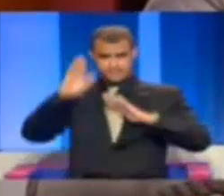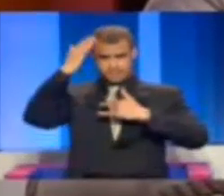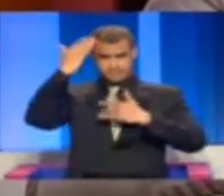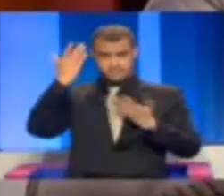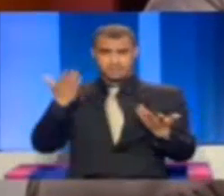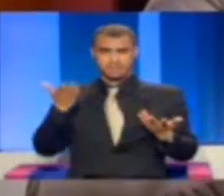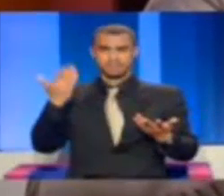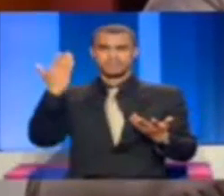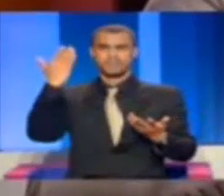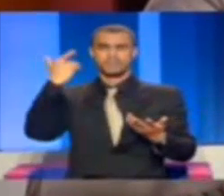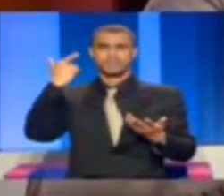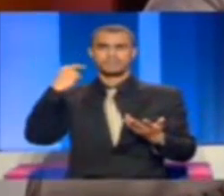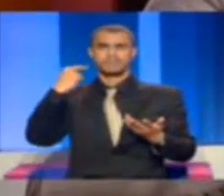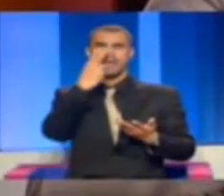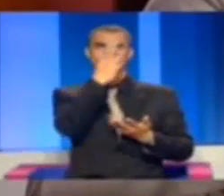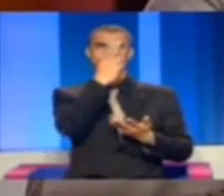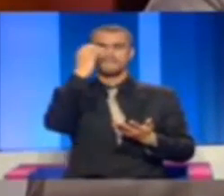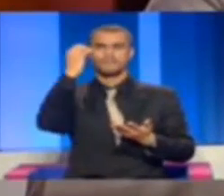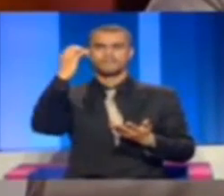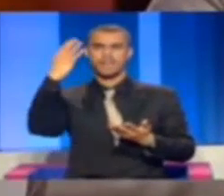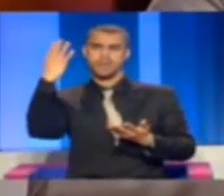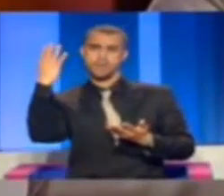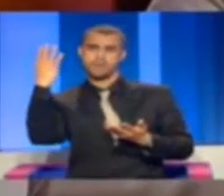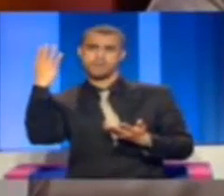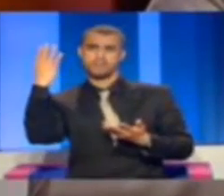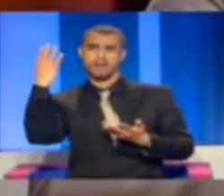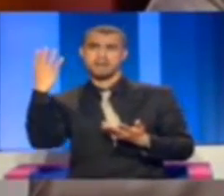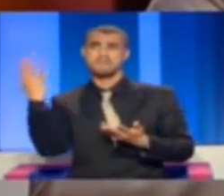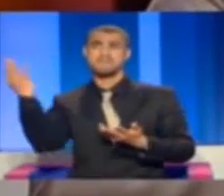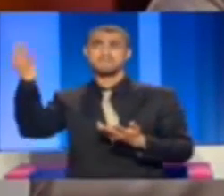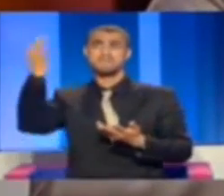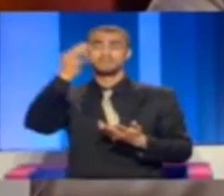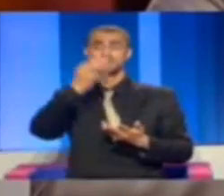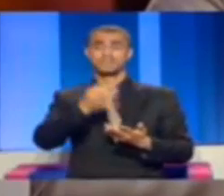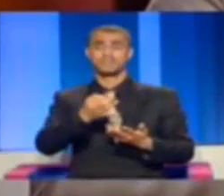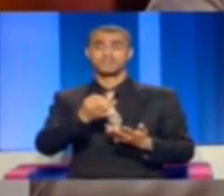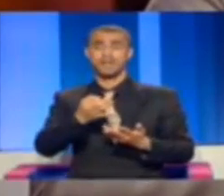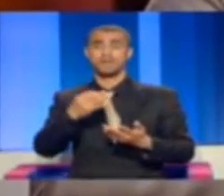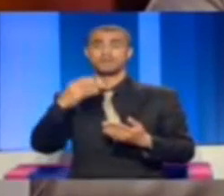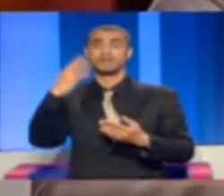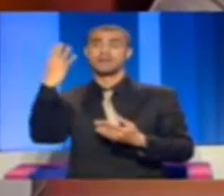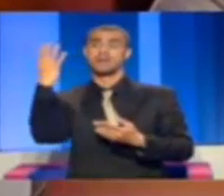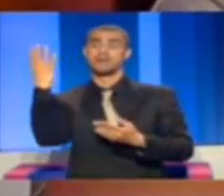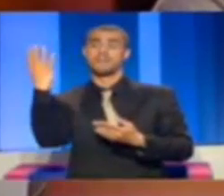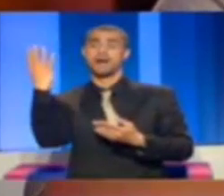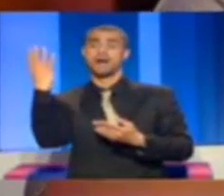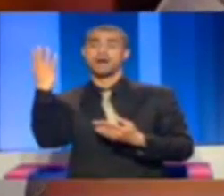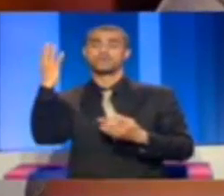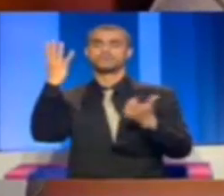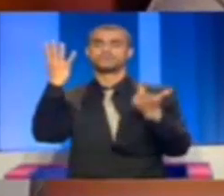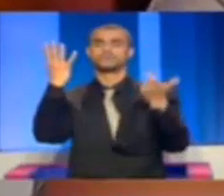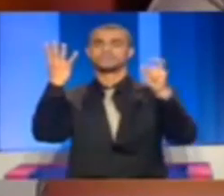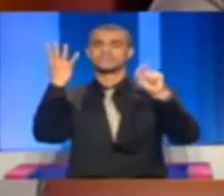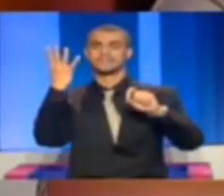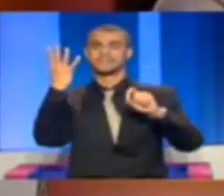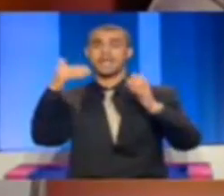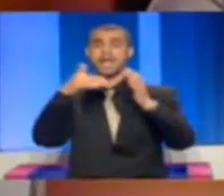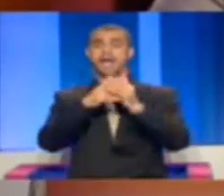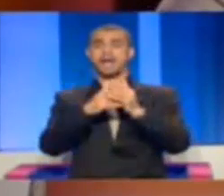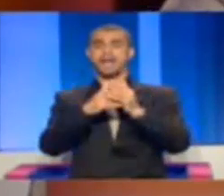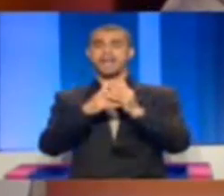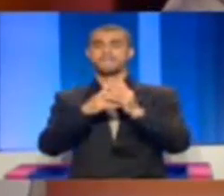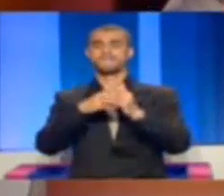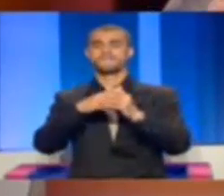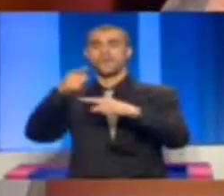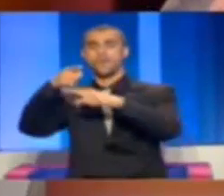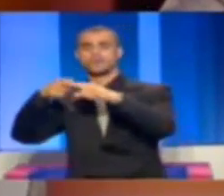اللي دارت الوزاره في الاحصاء ديال 2004 عطات 64,500، مع العلم ان